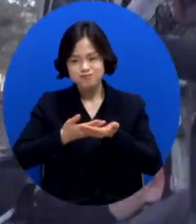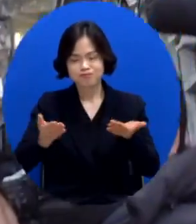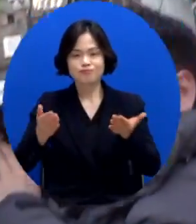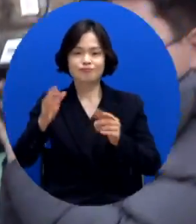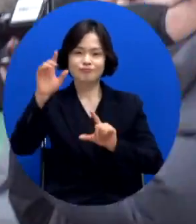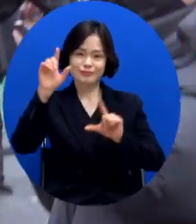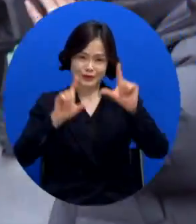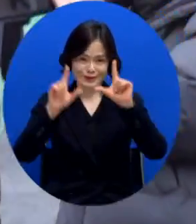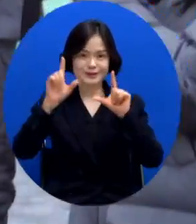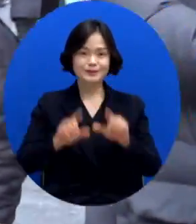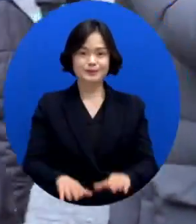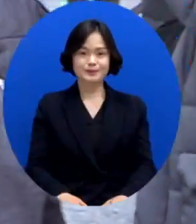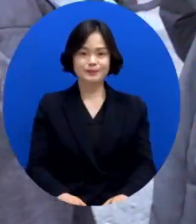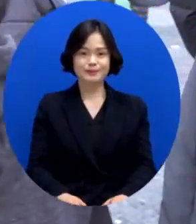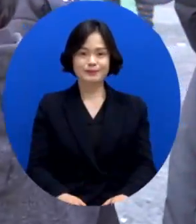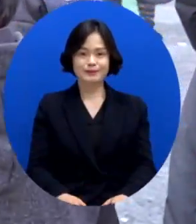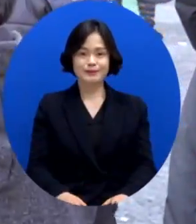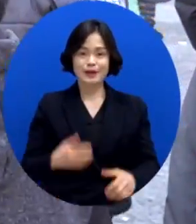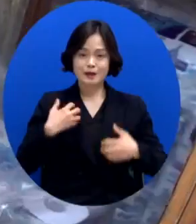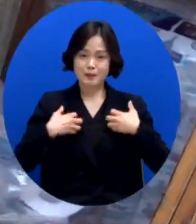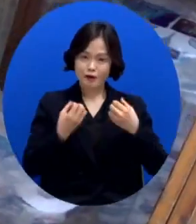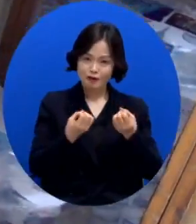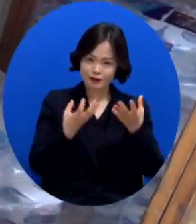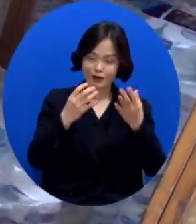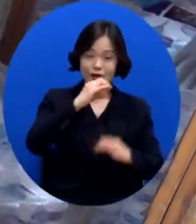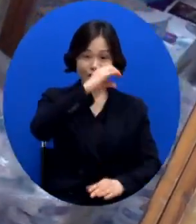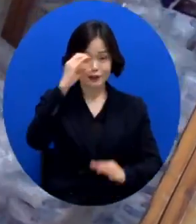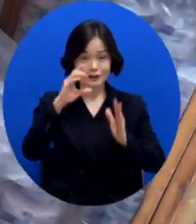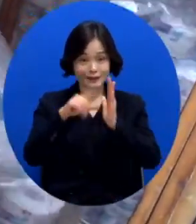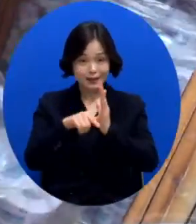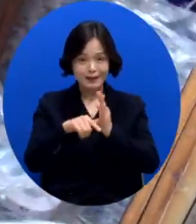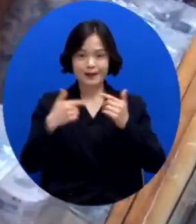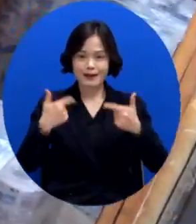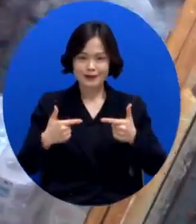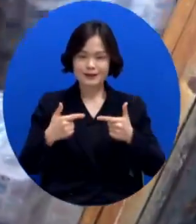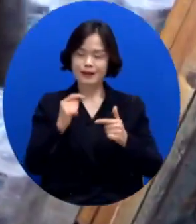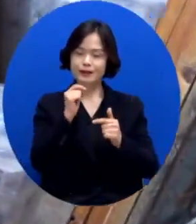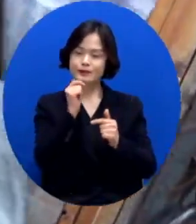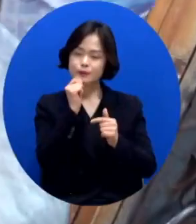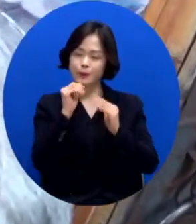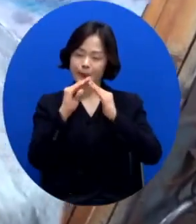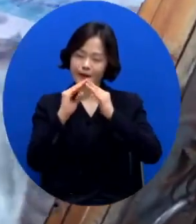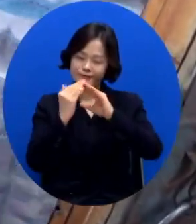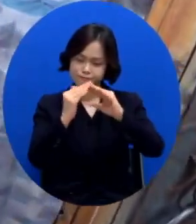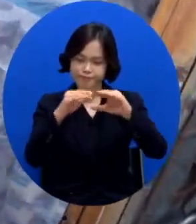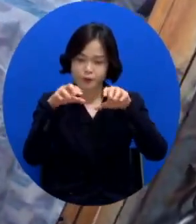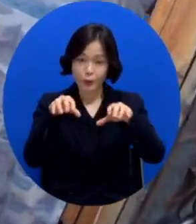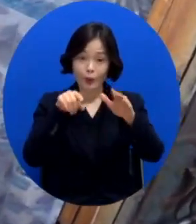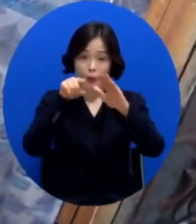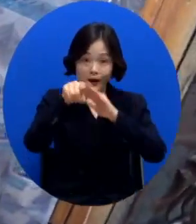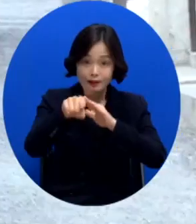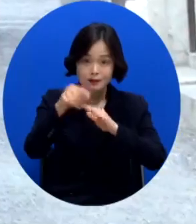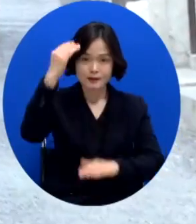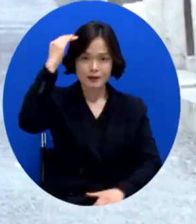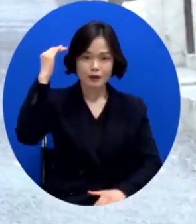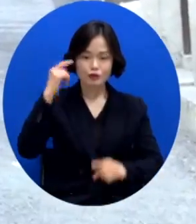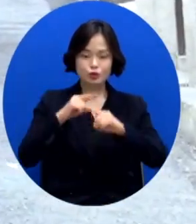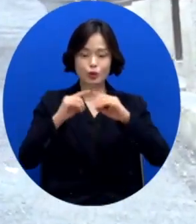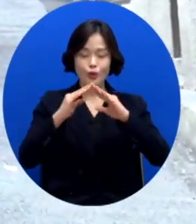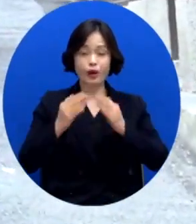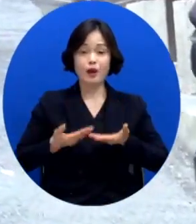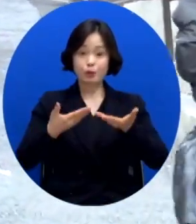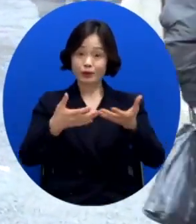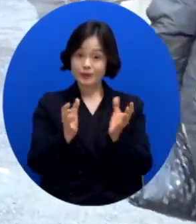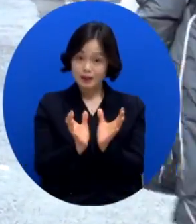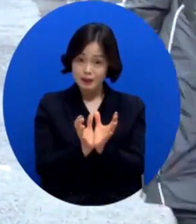나섰는데요. 매년 명절과 성탄절마다 쪽방촌을 직접 찾아 생필품을 나눠온 한국교회 봉사단의 경우 이번